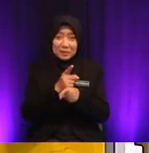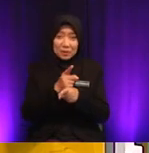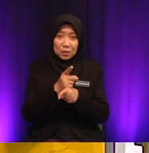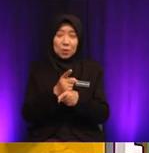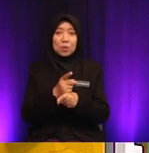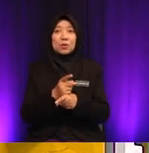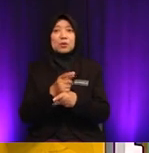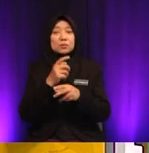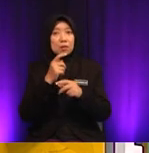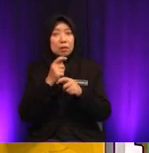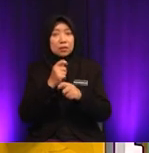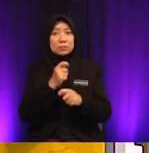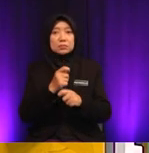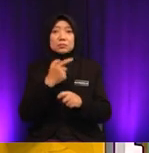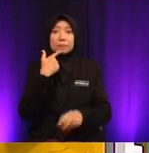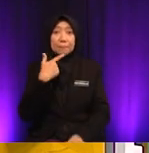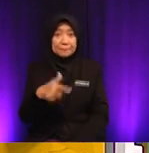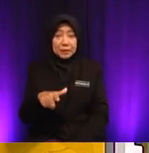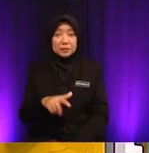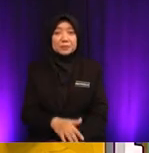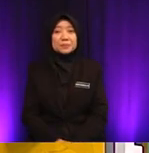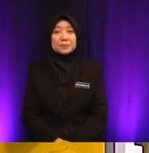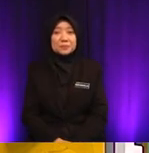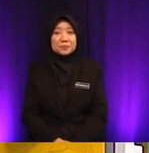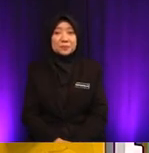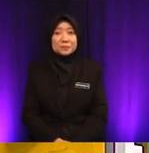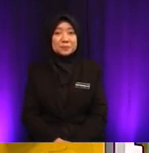lebih lama kalau kita proses kemudian